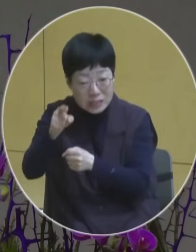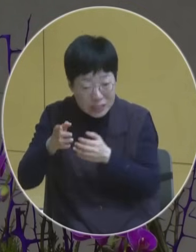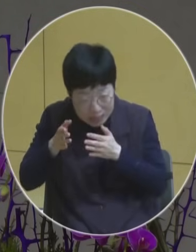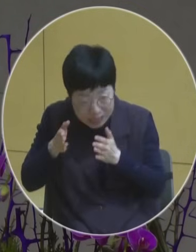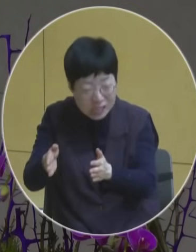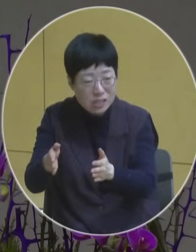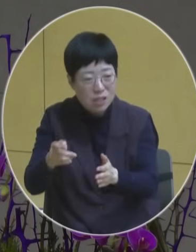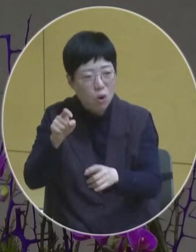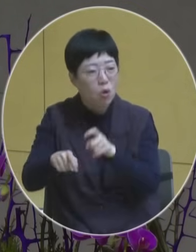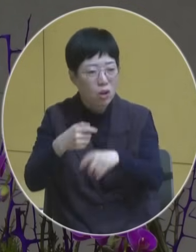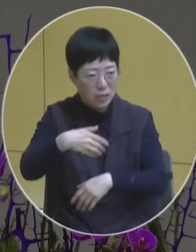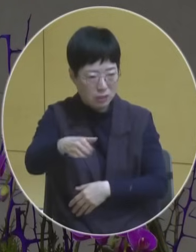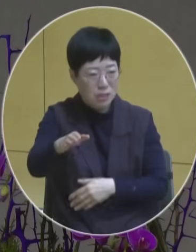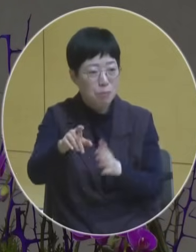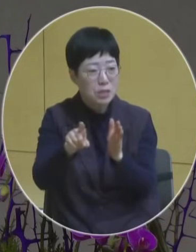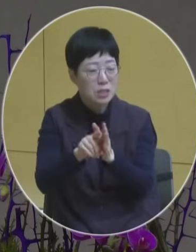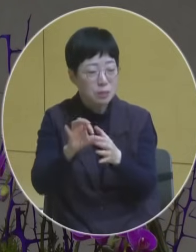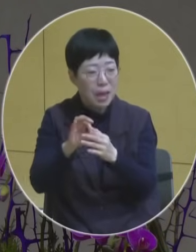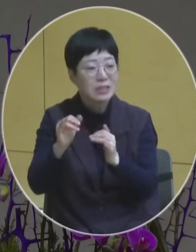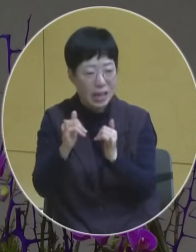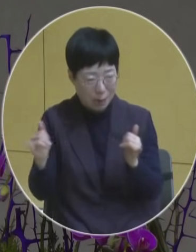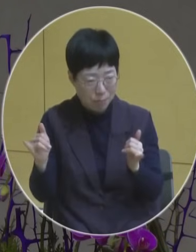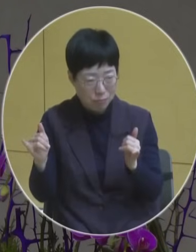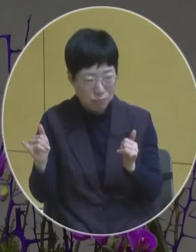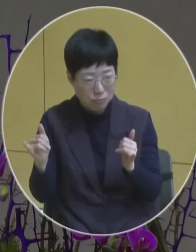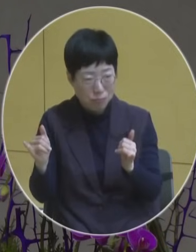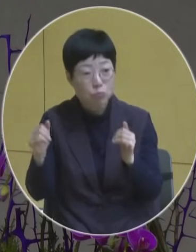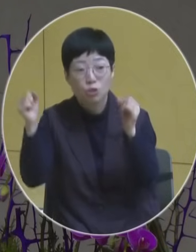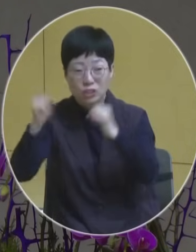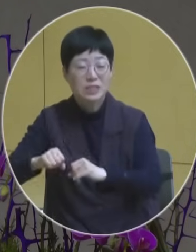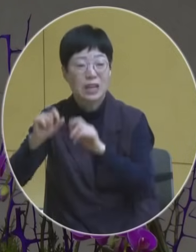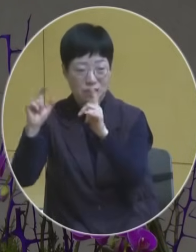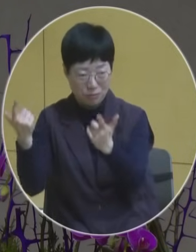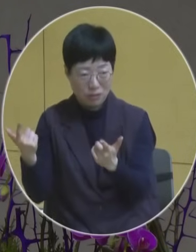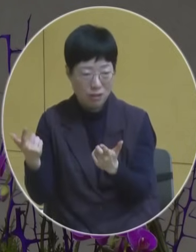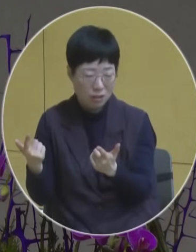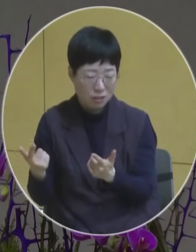길을 걸어가는 믿음의 사람, 그 사람은 무너지지 않습니다.